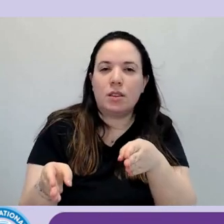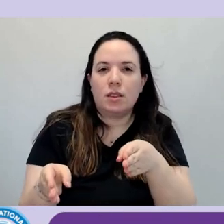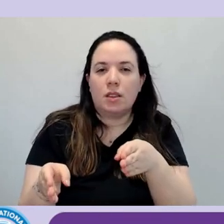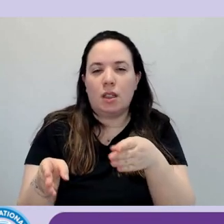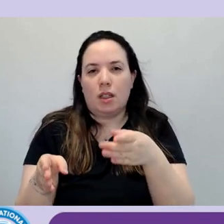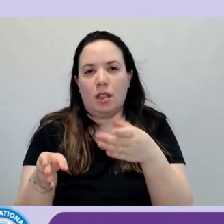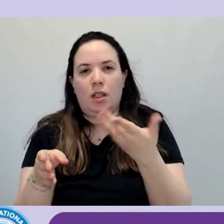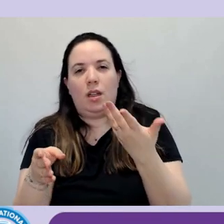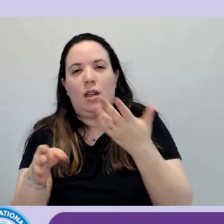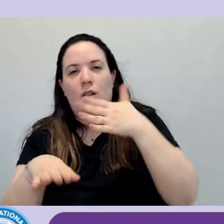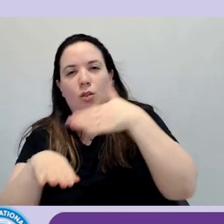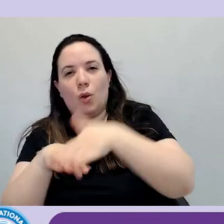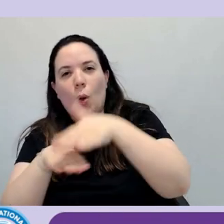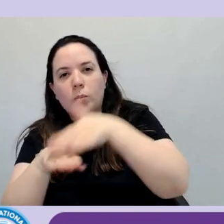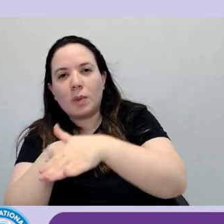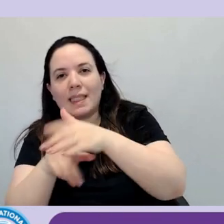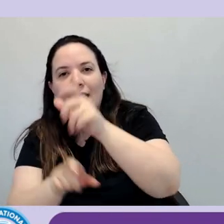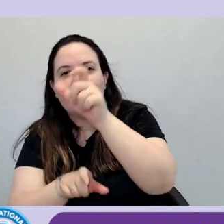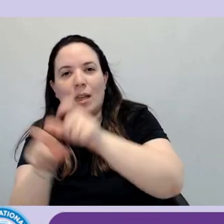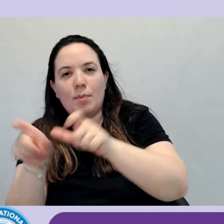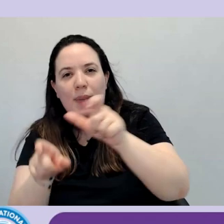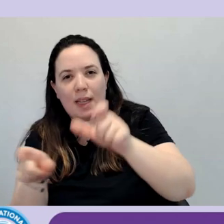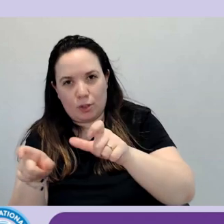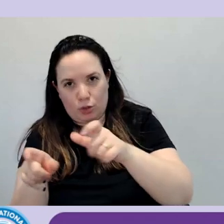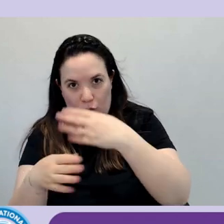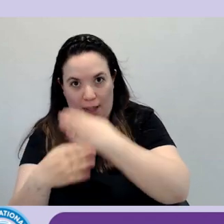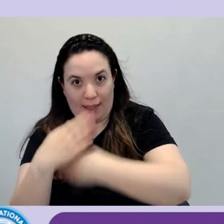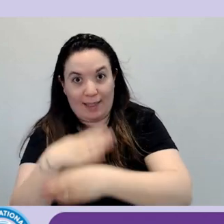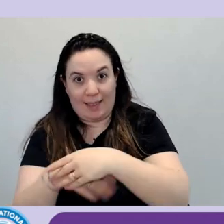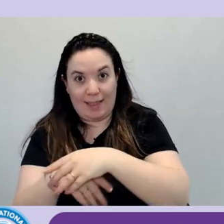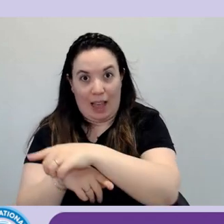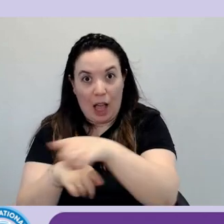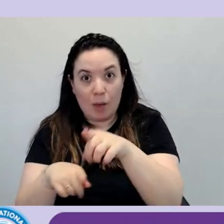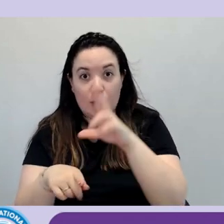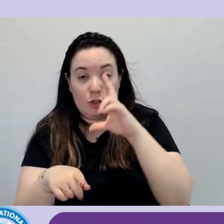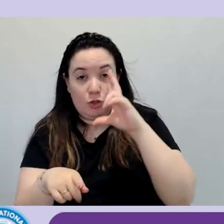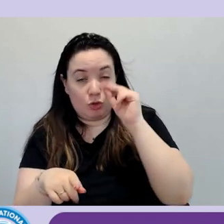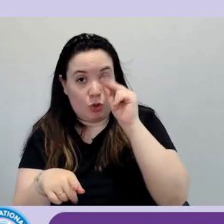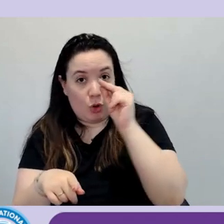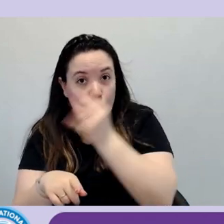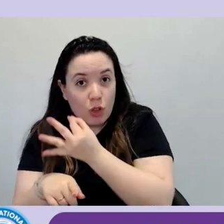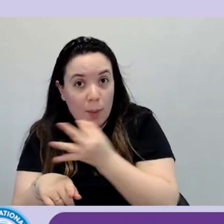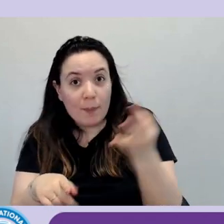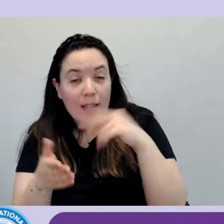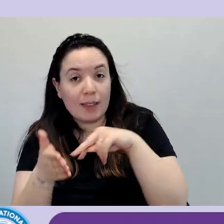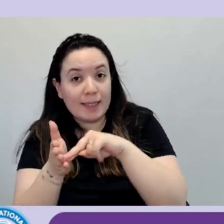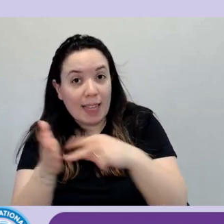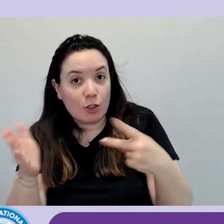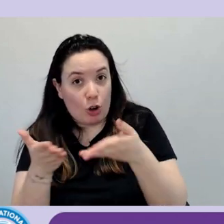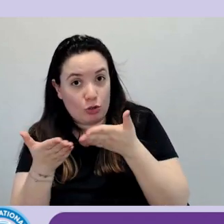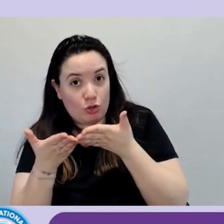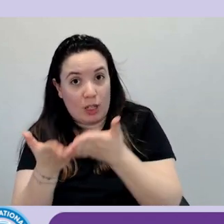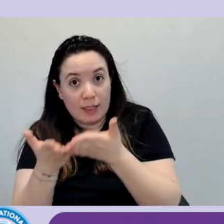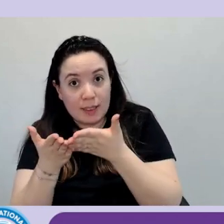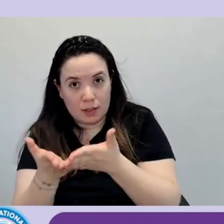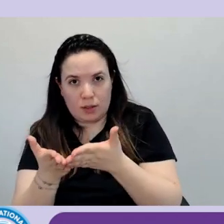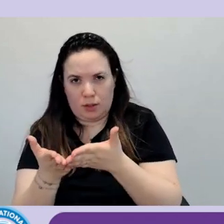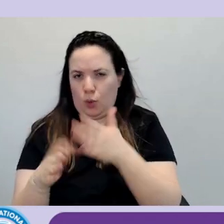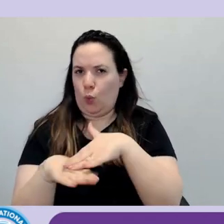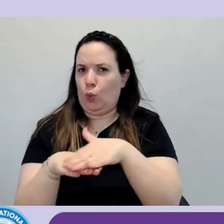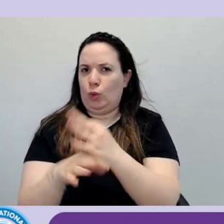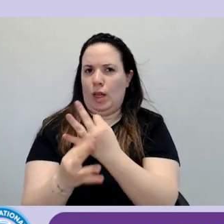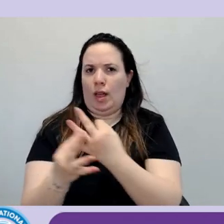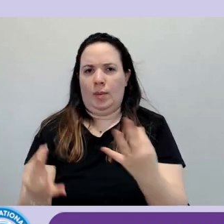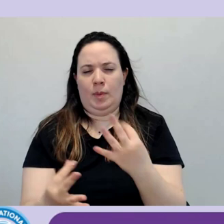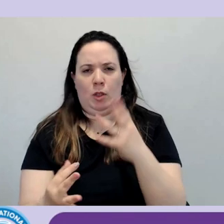competenze delle persone disabili che conoscono bene la tecnologia assistiva la padroneggiano bene